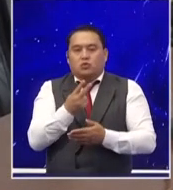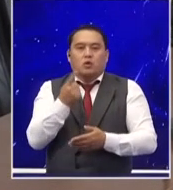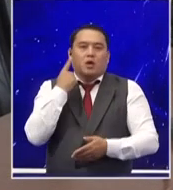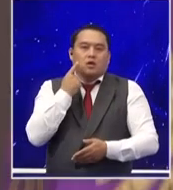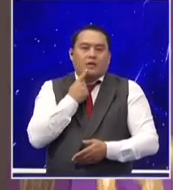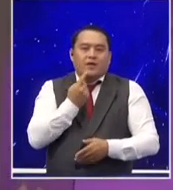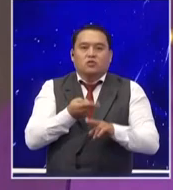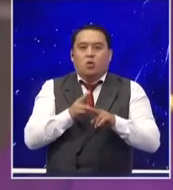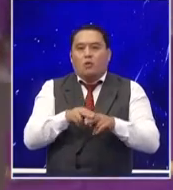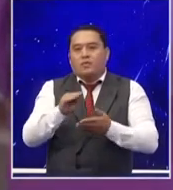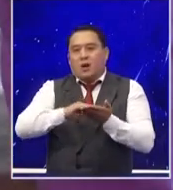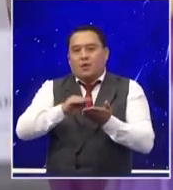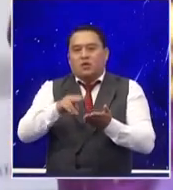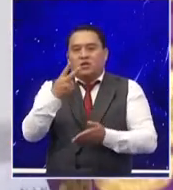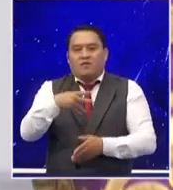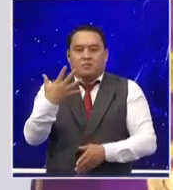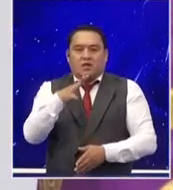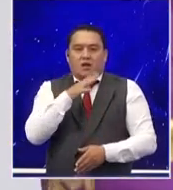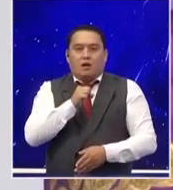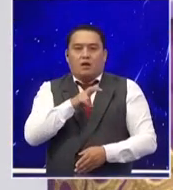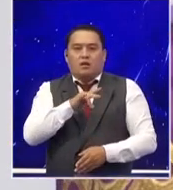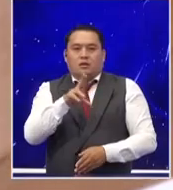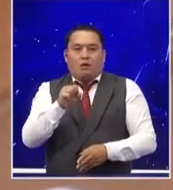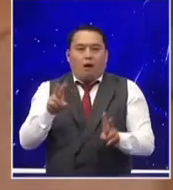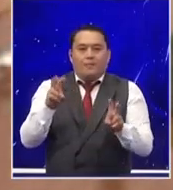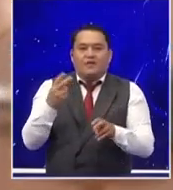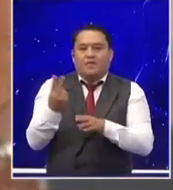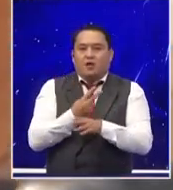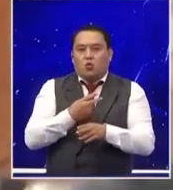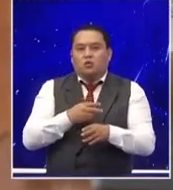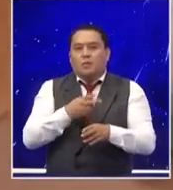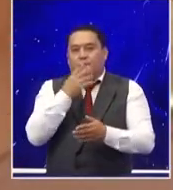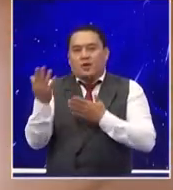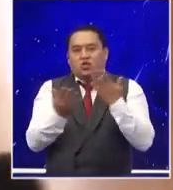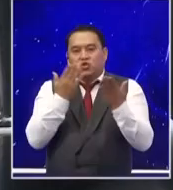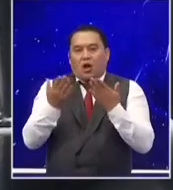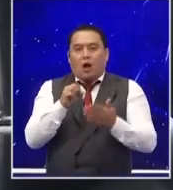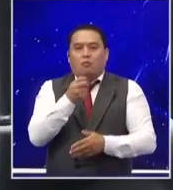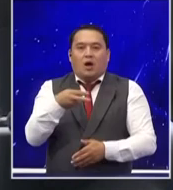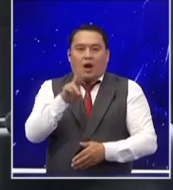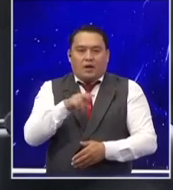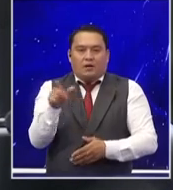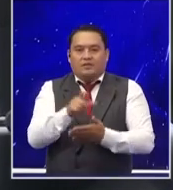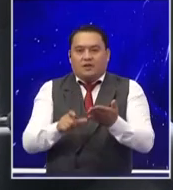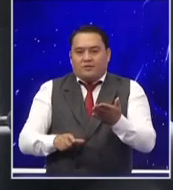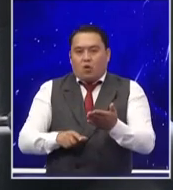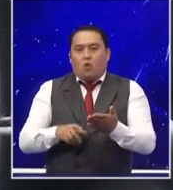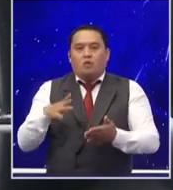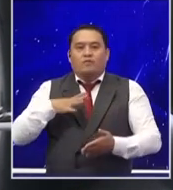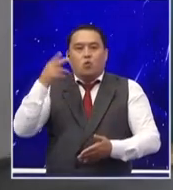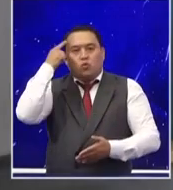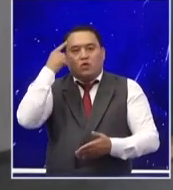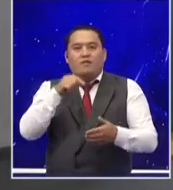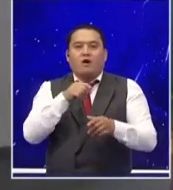необходимо было написать сцена тему 25 лет a young а во втором этапе куркин сус прочитать стихи абая и в номинации корки мой в